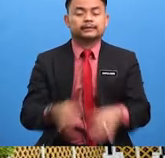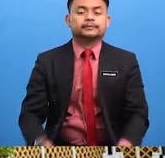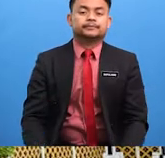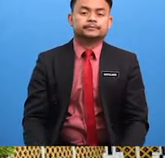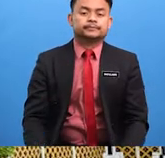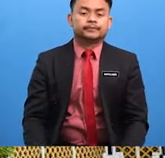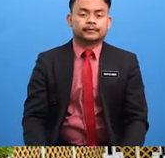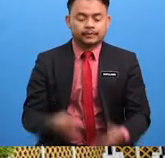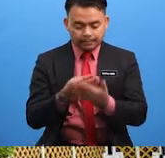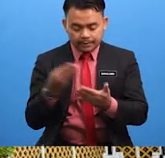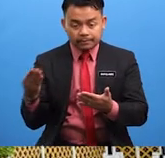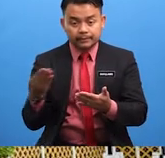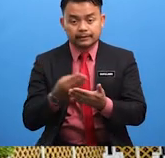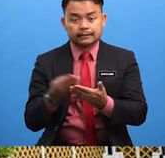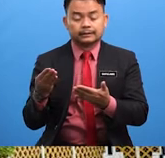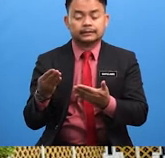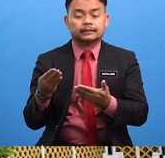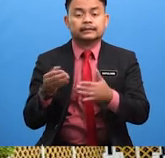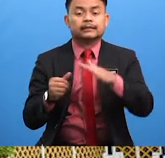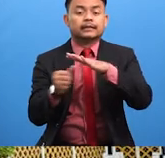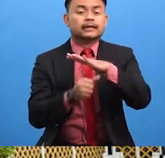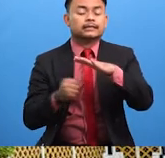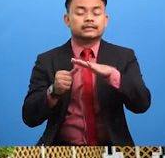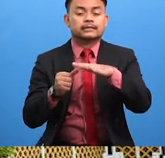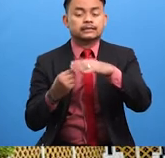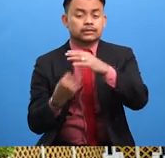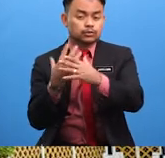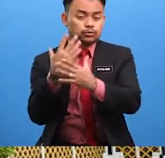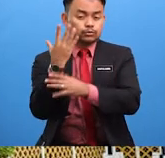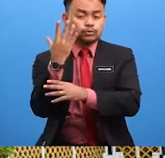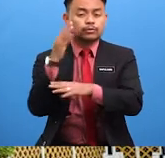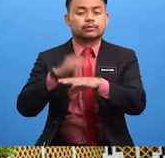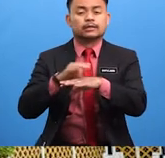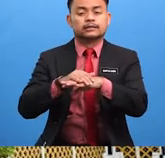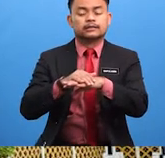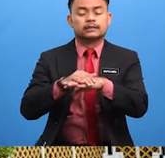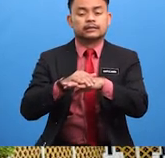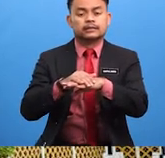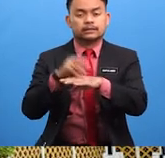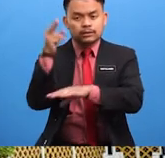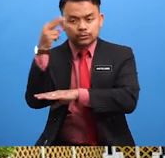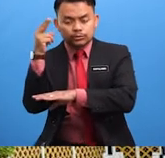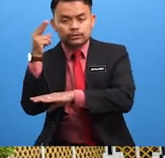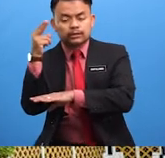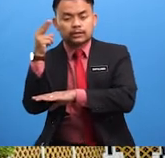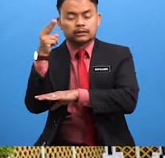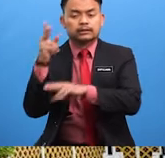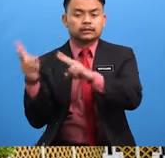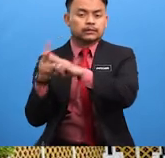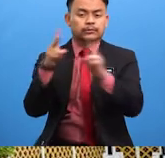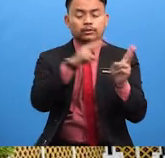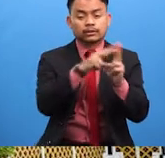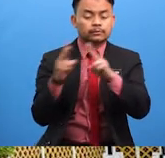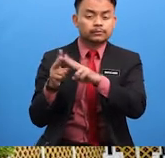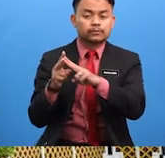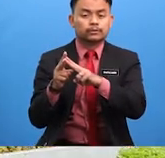asas tumbuhan ini tumbuh meliar di hutan-hutan, paya-paya, kampung-kampung dan di kawasan sekitar